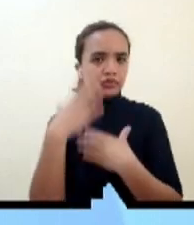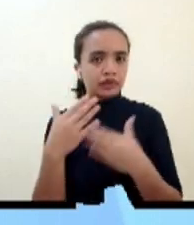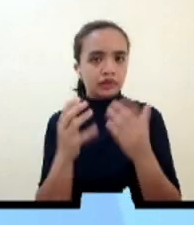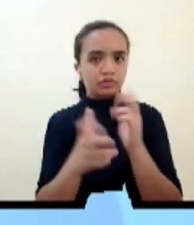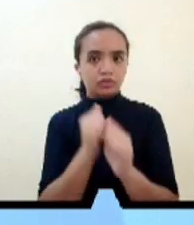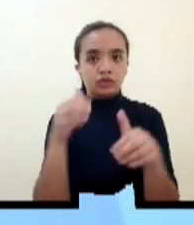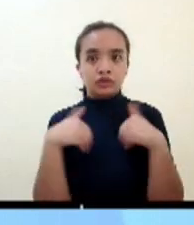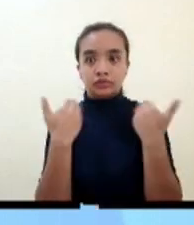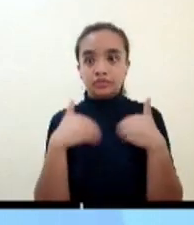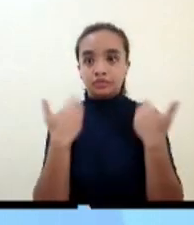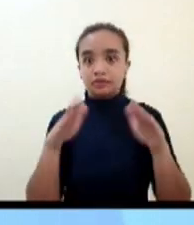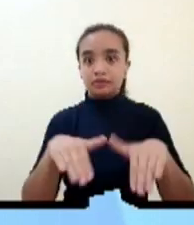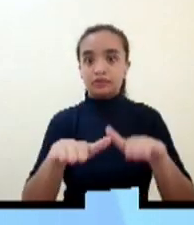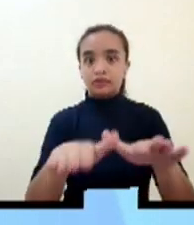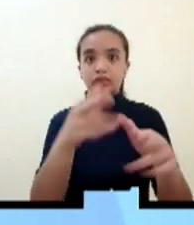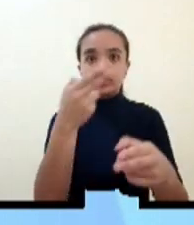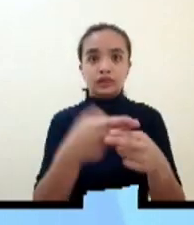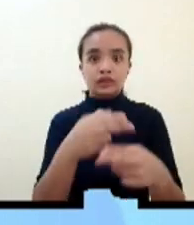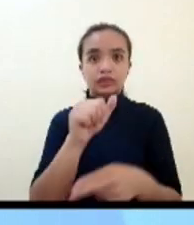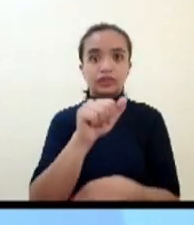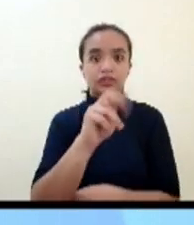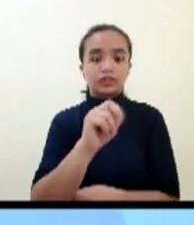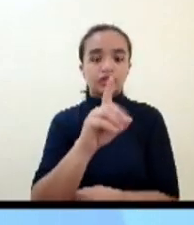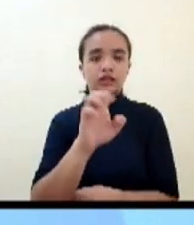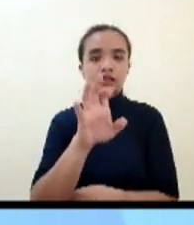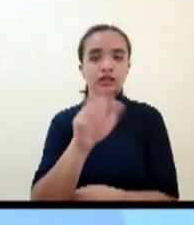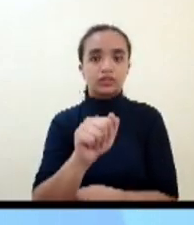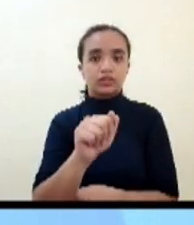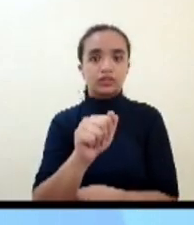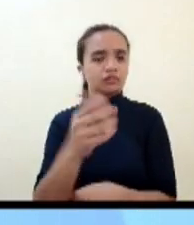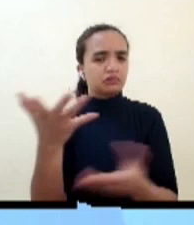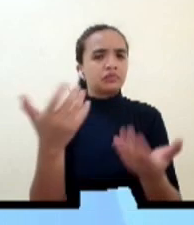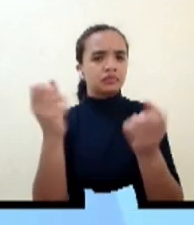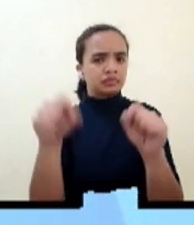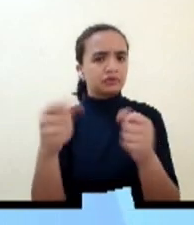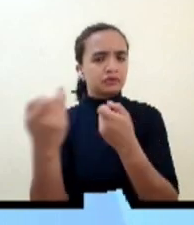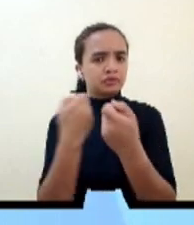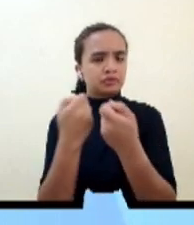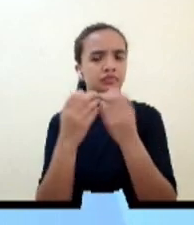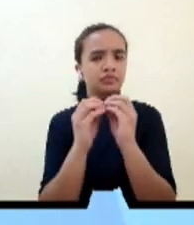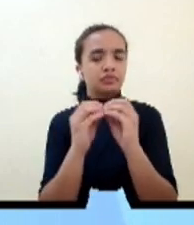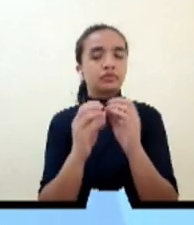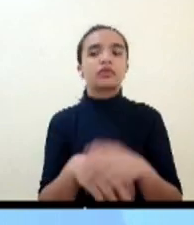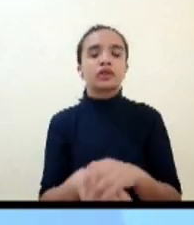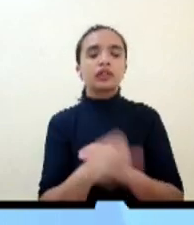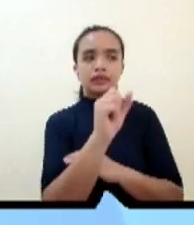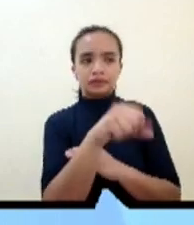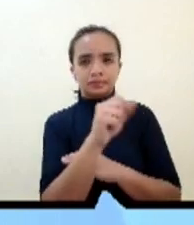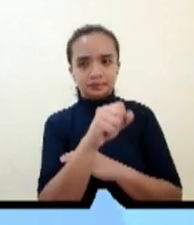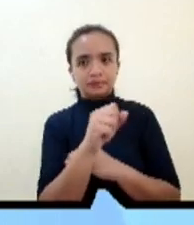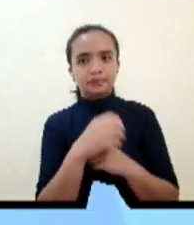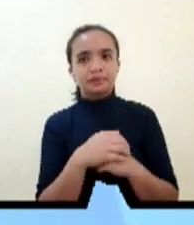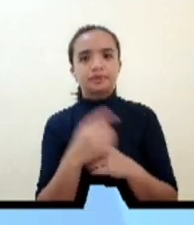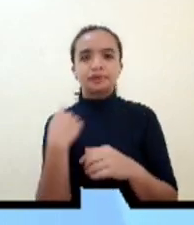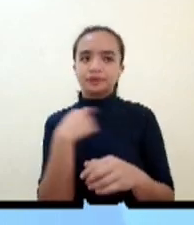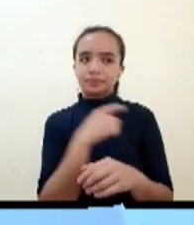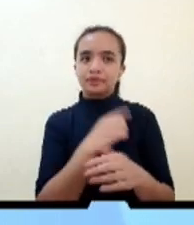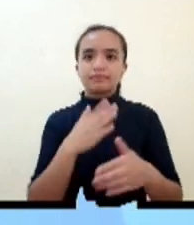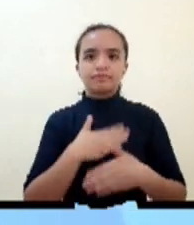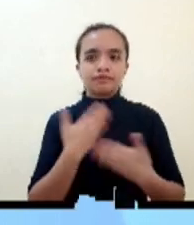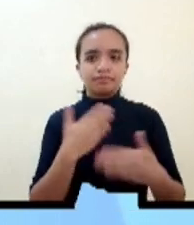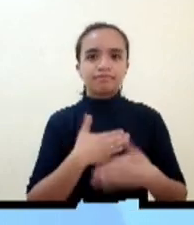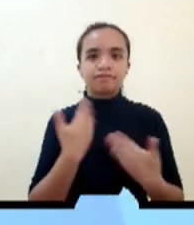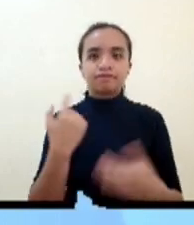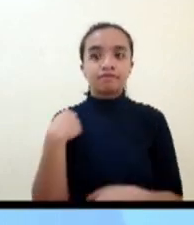Ito po ay si Andrea Claro. Tell us more about that po, sir. Yes, Ms. Diane, no? Natutuwa kami kasi akala